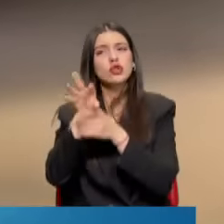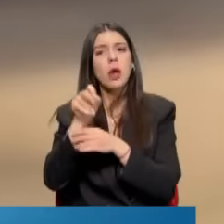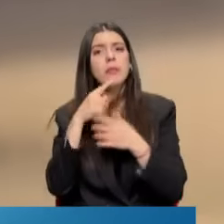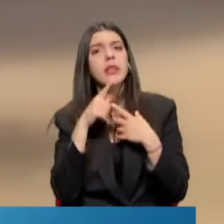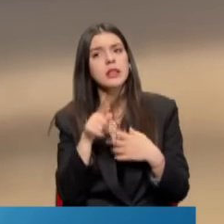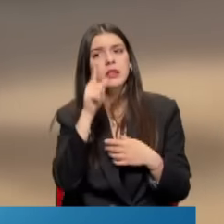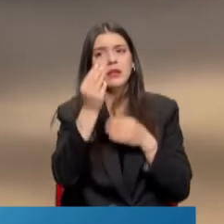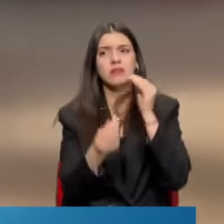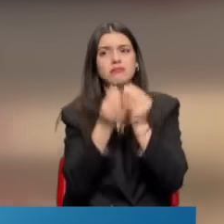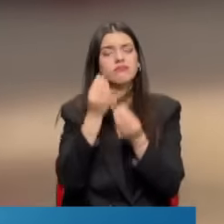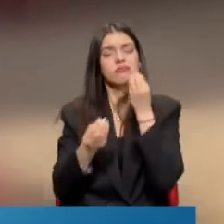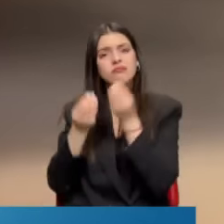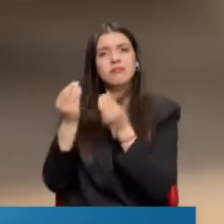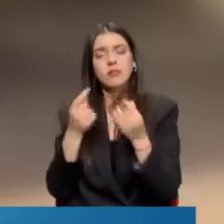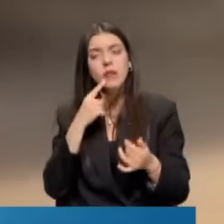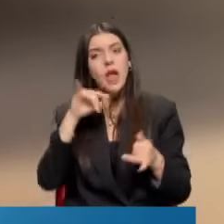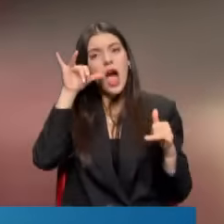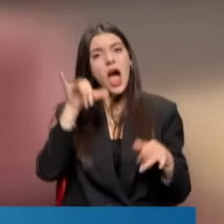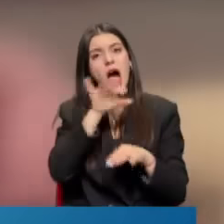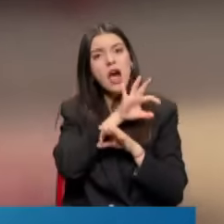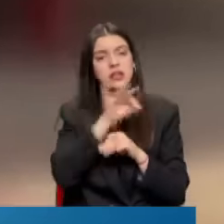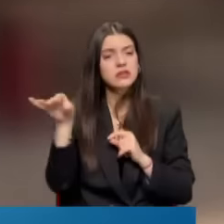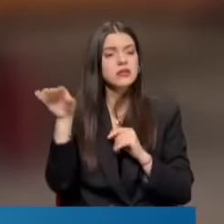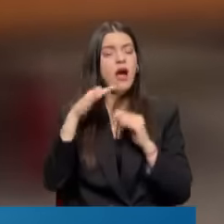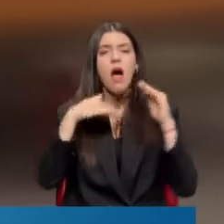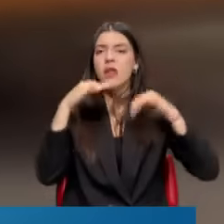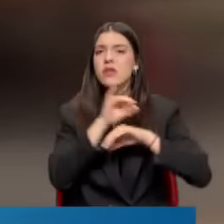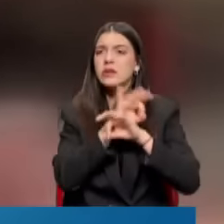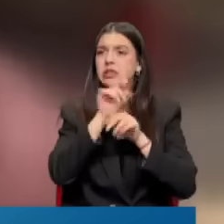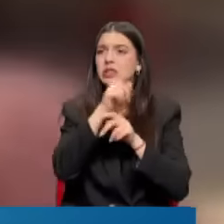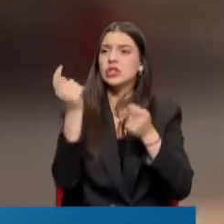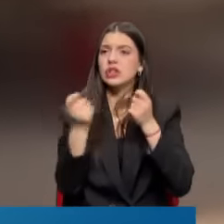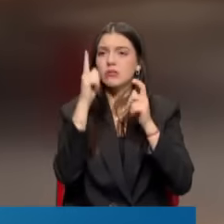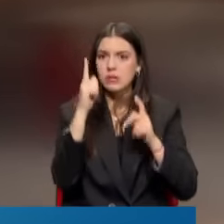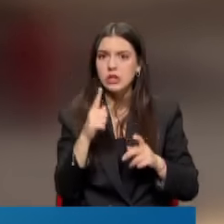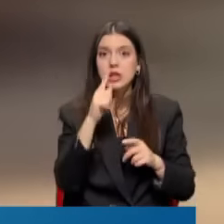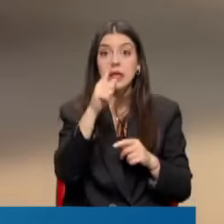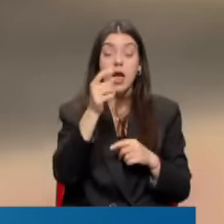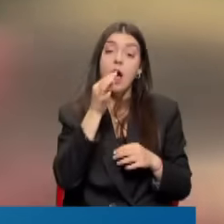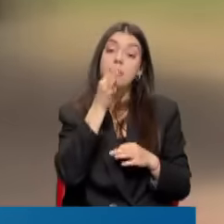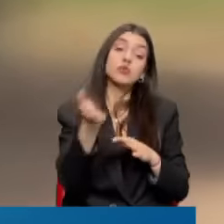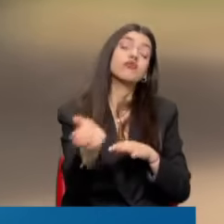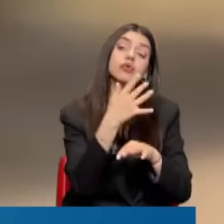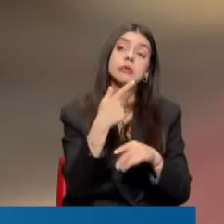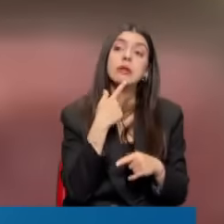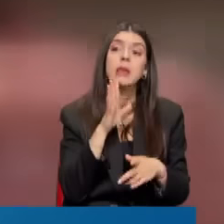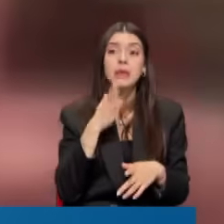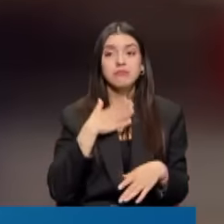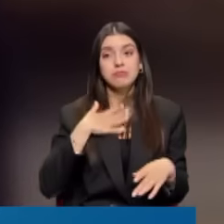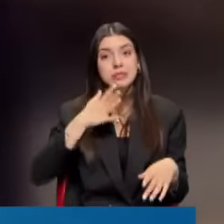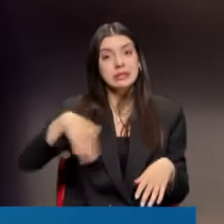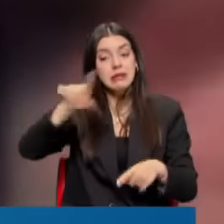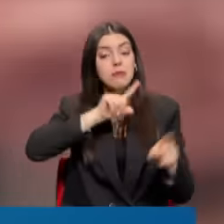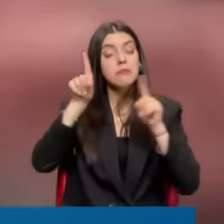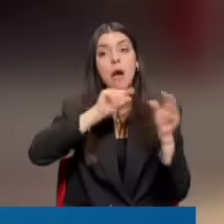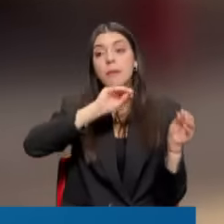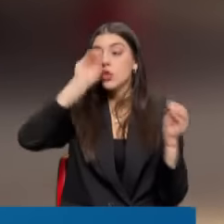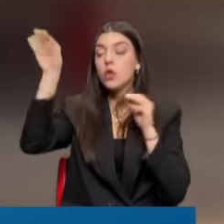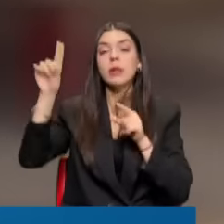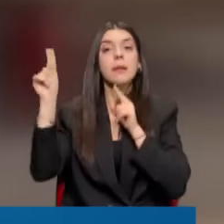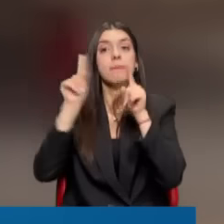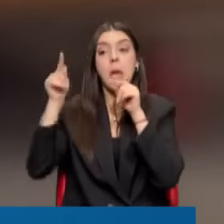dediler hakkımızda haksız ve Hukuksuz işlemler başlattılar tebliğ vermeden bizleri mahkemeye götürmeden